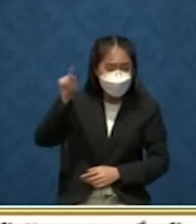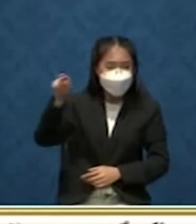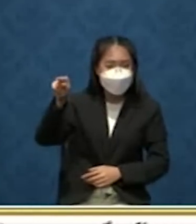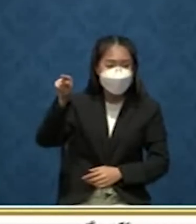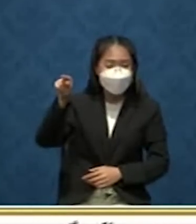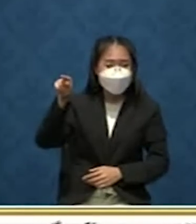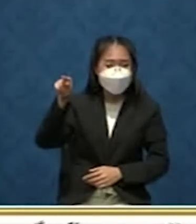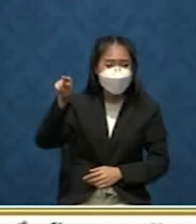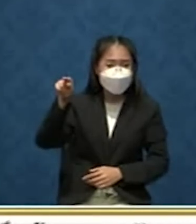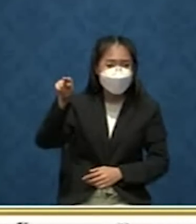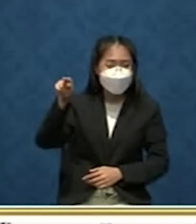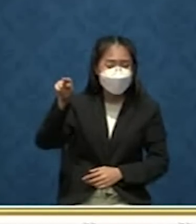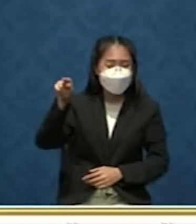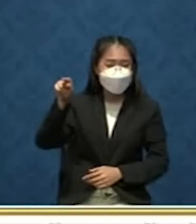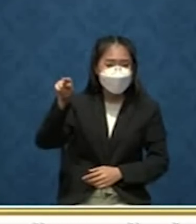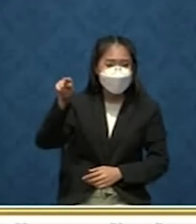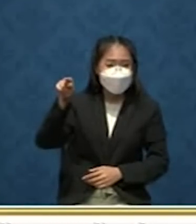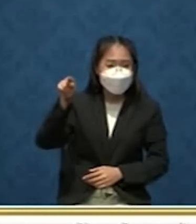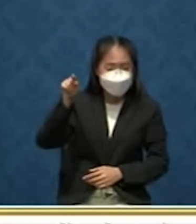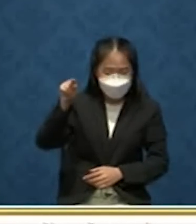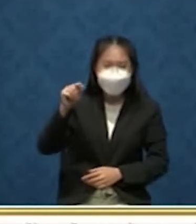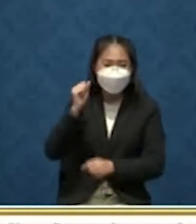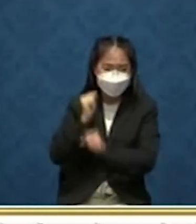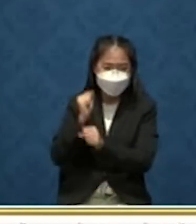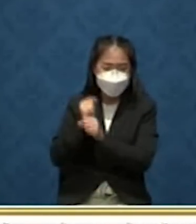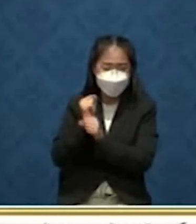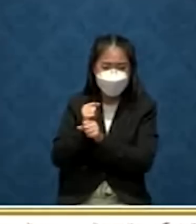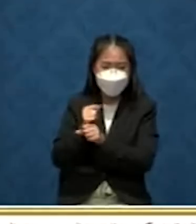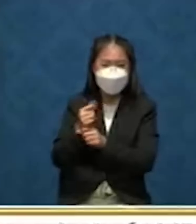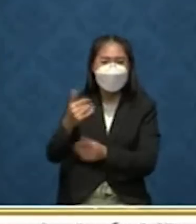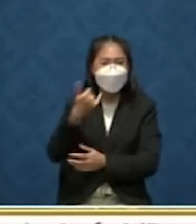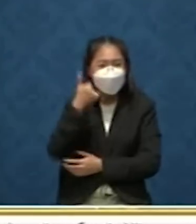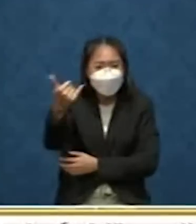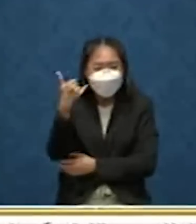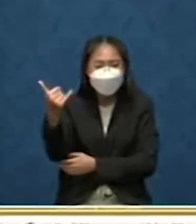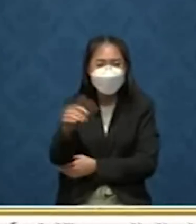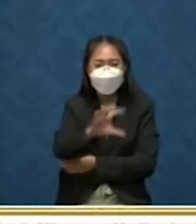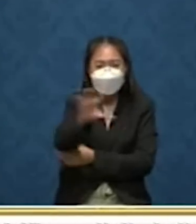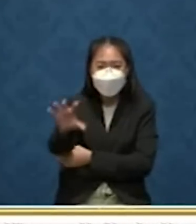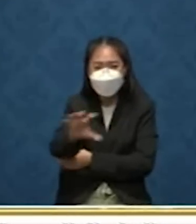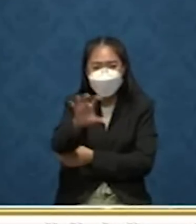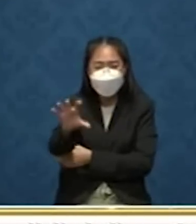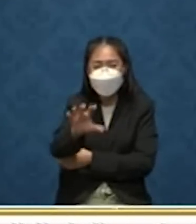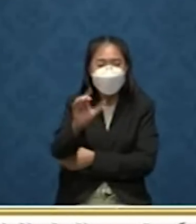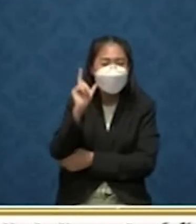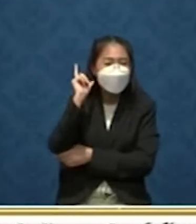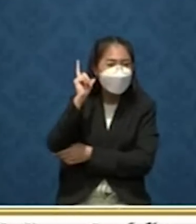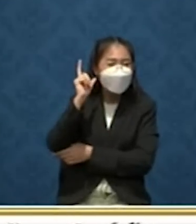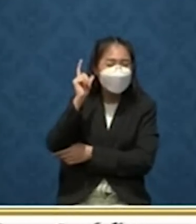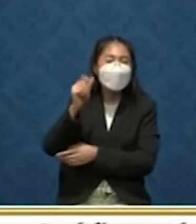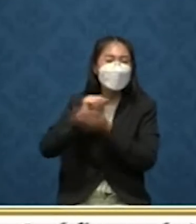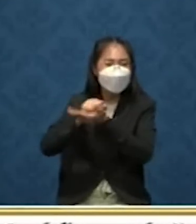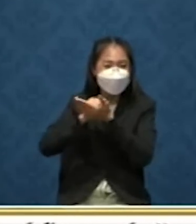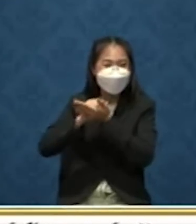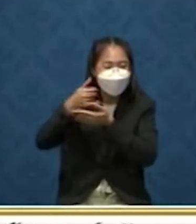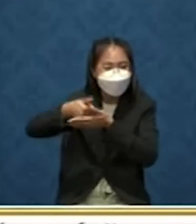คนนี้เนี่ยเป็นส่นหนึ่งของแกงคอเซนเตอ์ที่หลอกรวงพี่น้องประชาชนทงคนไยและจีนอยากจะรู้จๆ